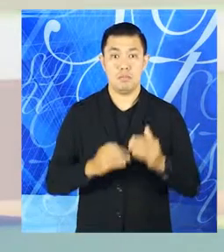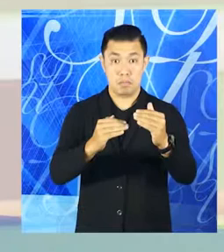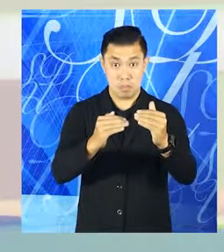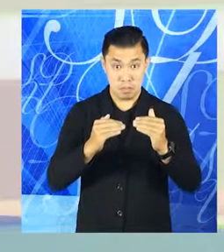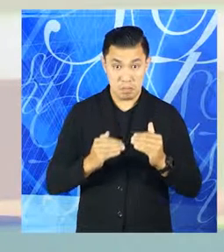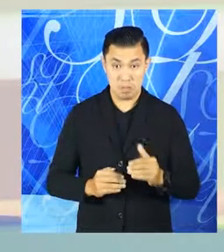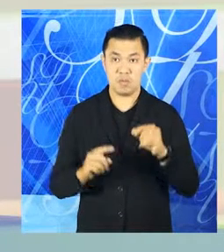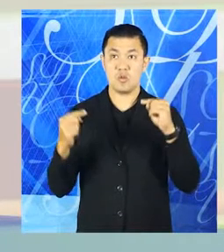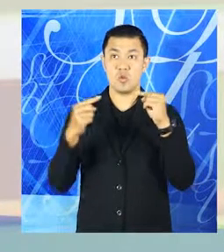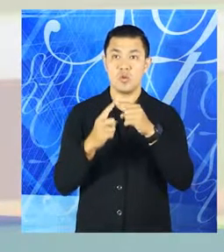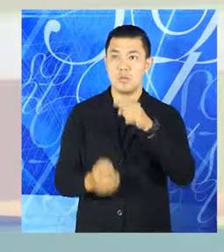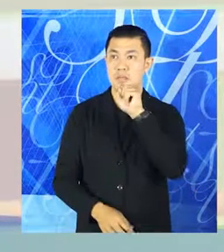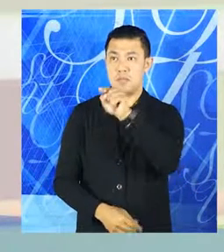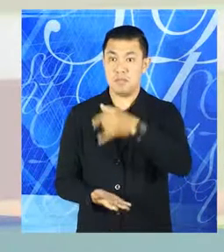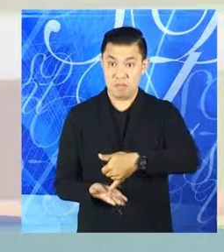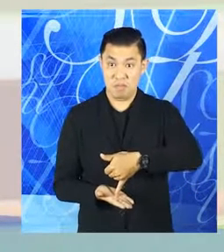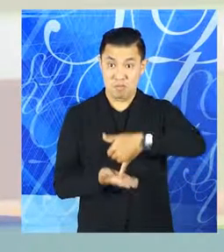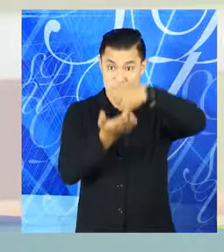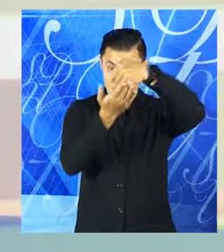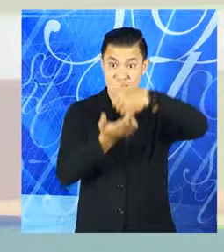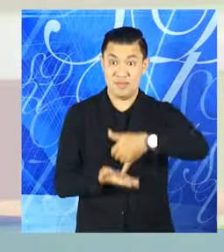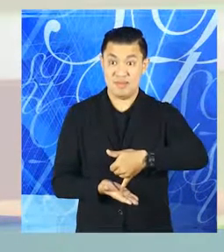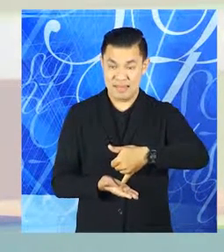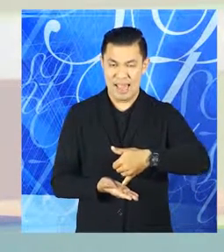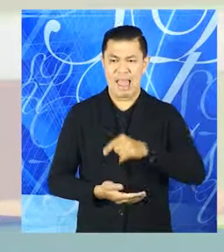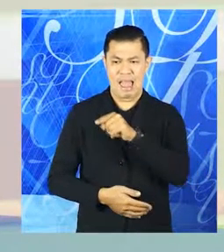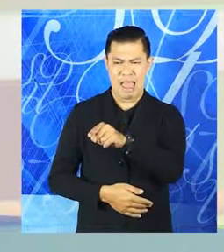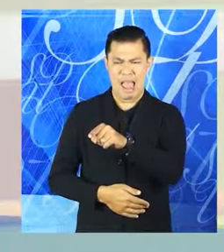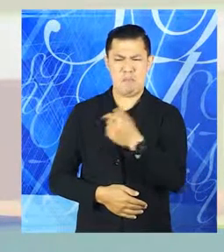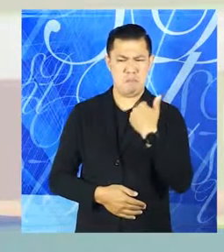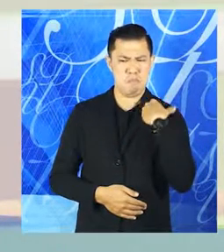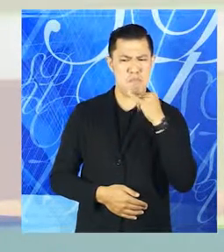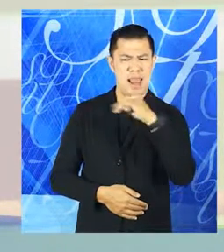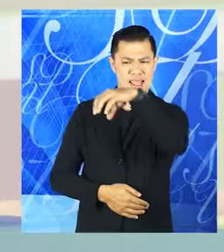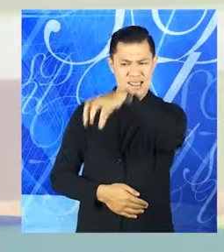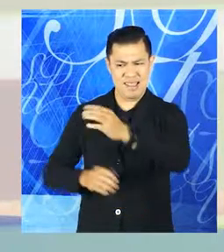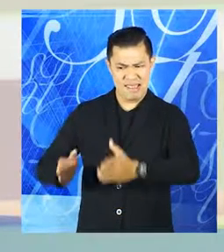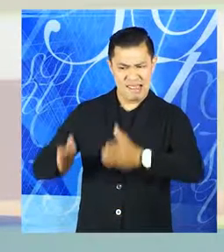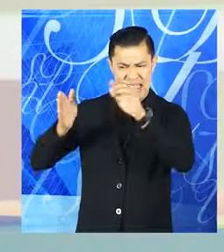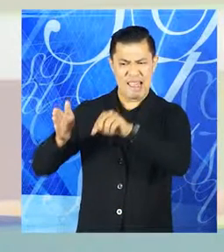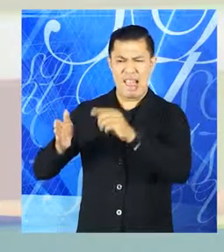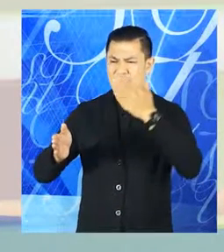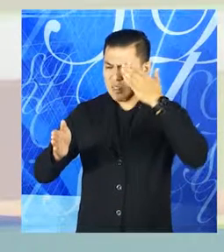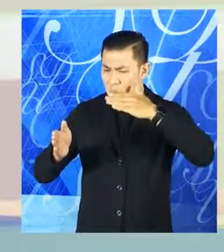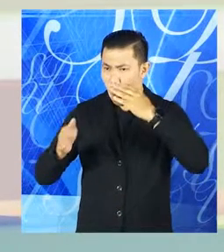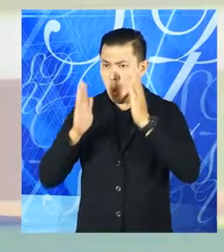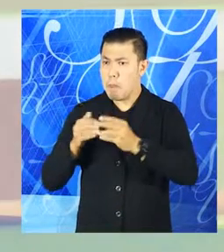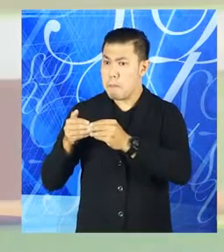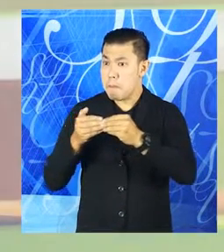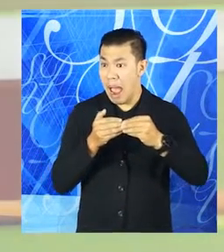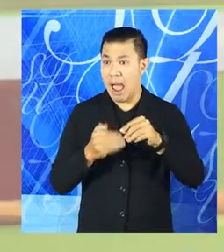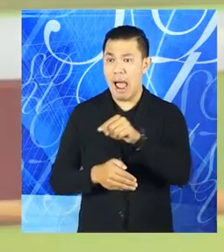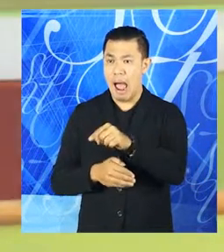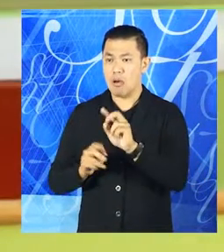การใช้ลิฟต์หากสถานที่บางที่ซึ่งคนตาบอดและผู้นำทาง